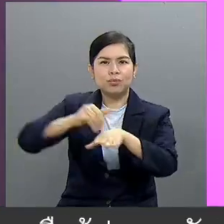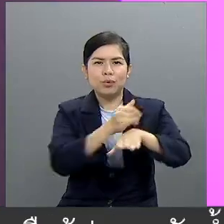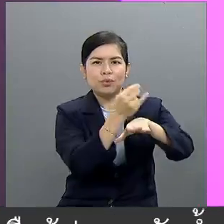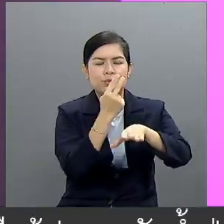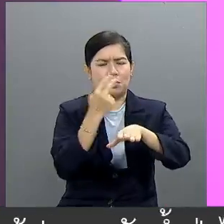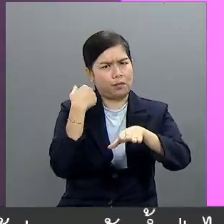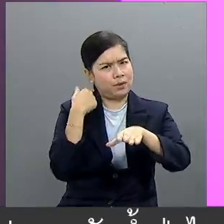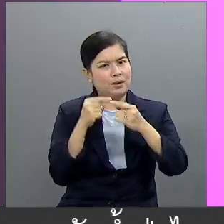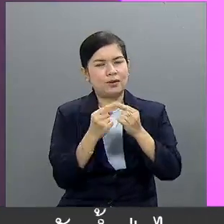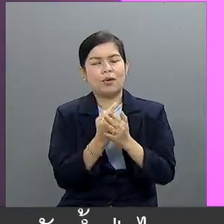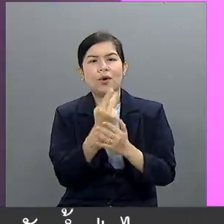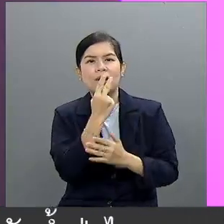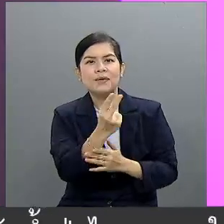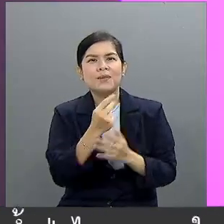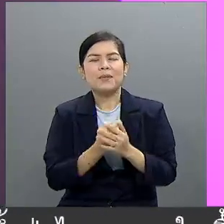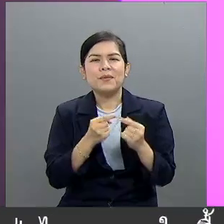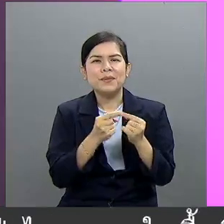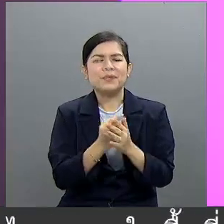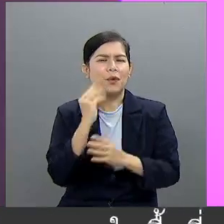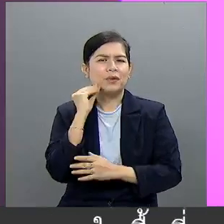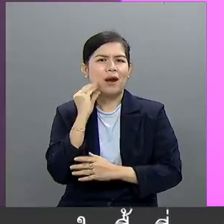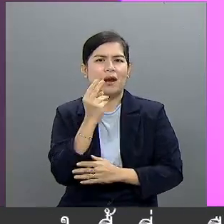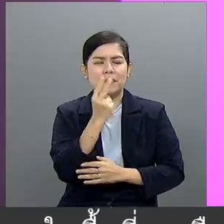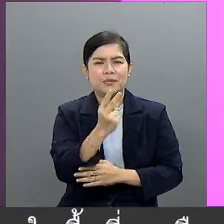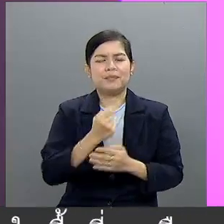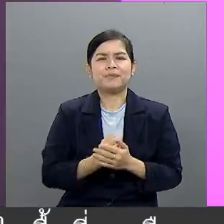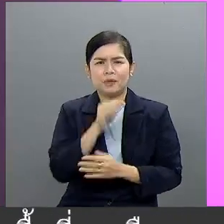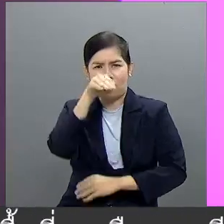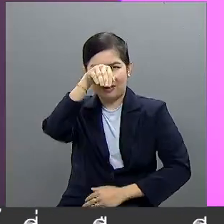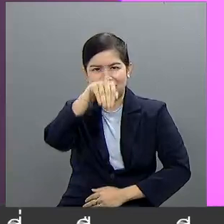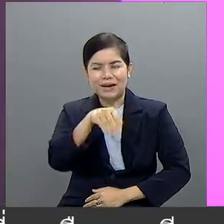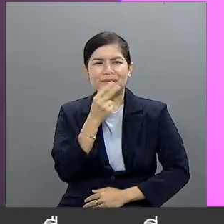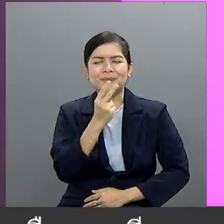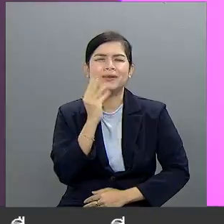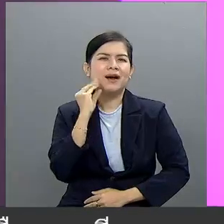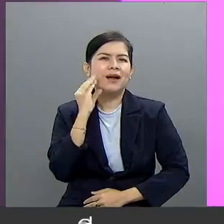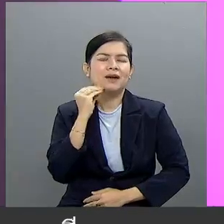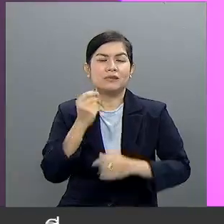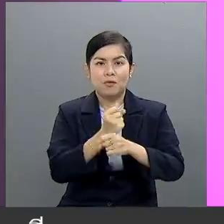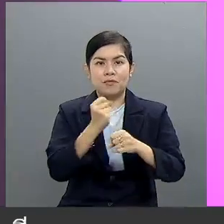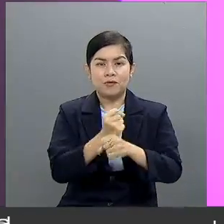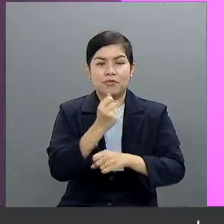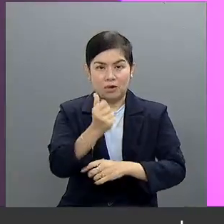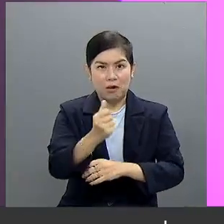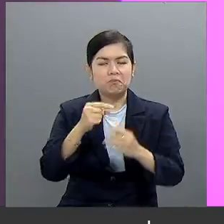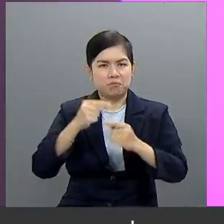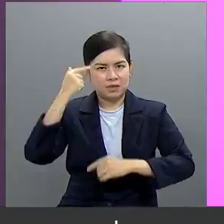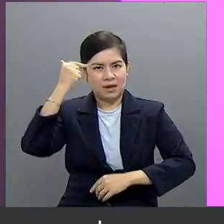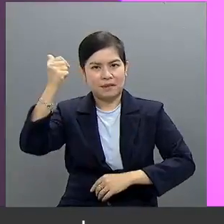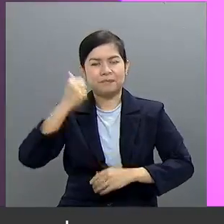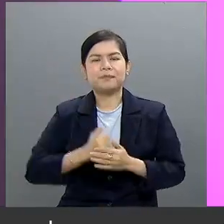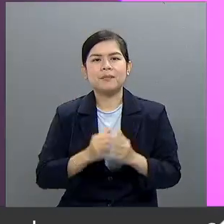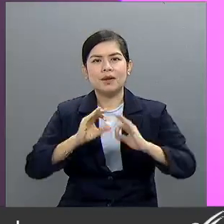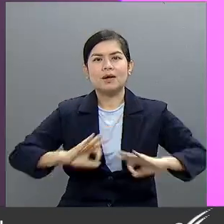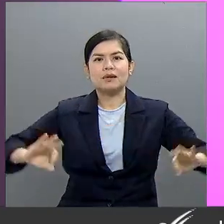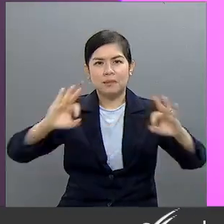านหาคลิปวิดีโอมาลงนะครับน่ารักจริงๆช้างเนี่ยเป็นสัตว์ที่น่ารักแล้วก็ฝึกได้แล้วก็เป็นสัตว์ที่ฉลาดนะครับและที่สำคัญเนี่ยก็มีประวัติความเ